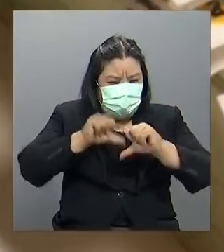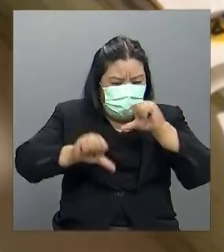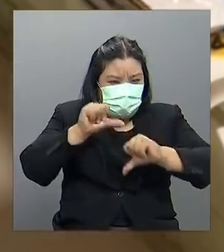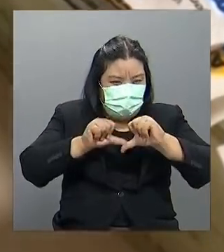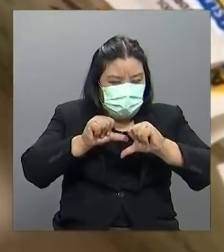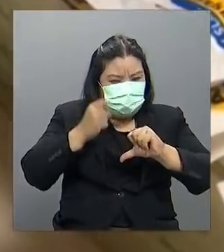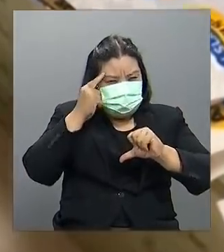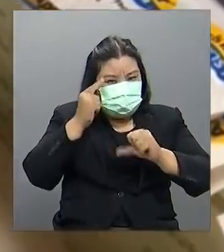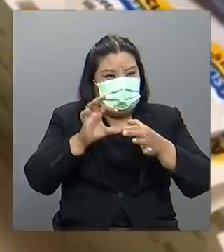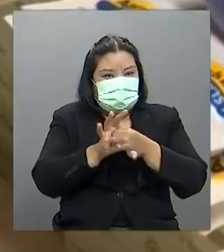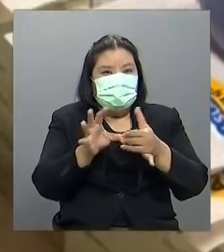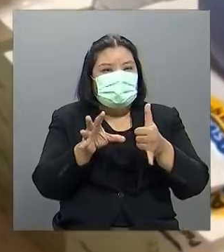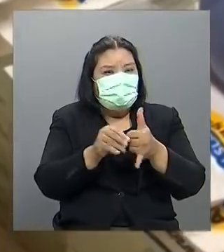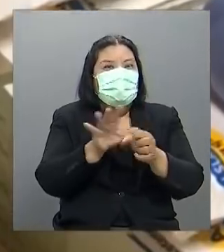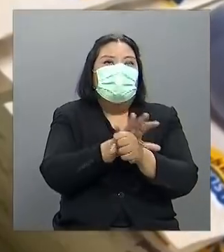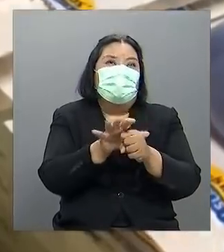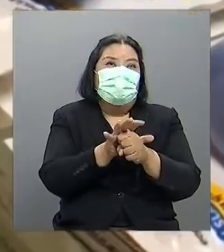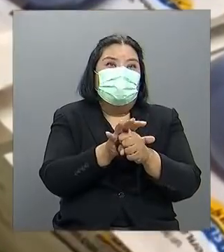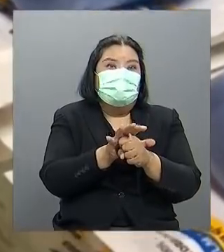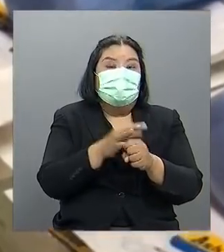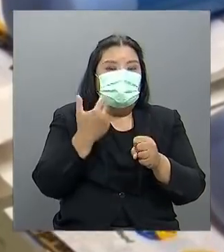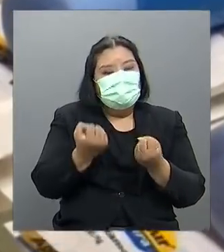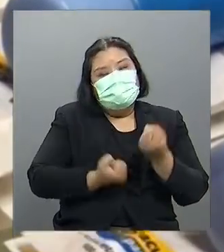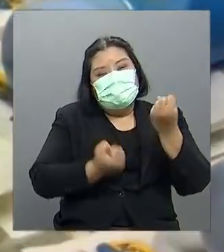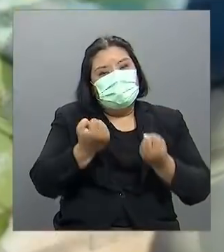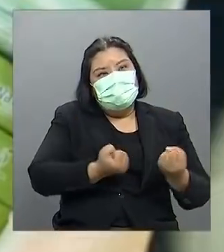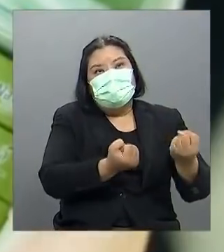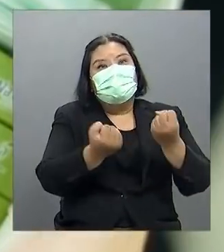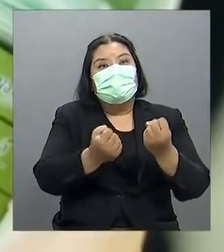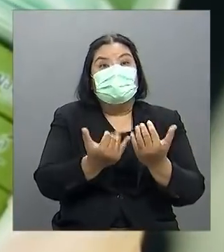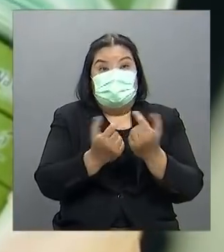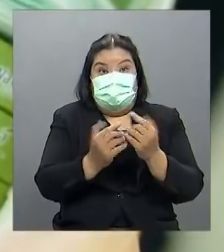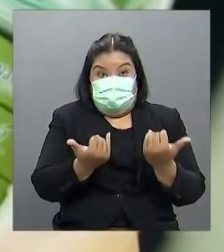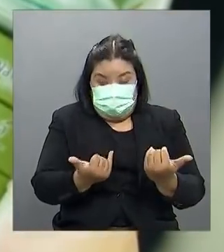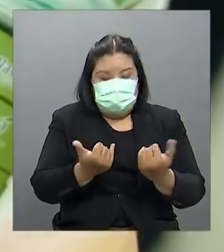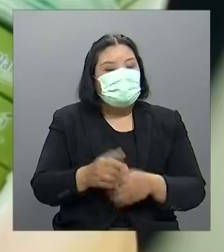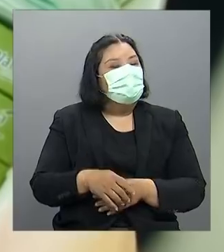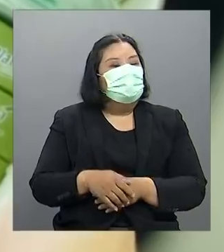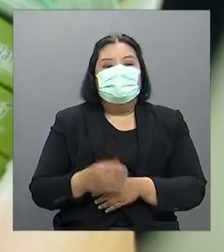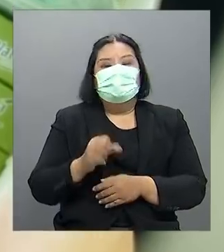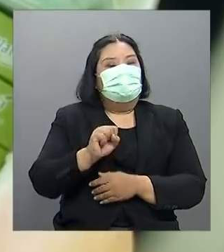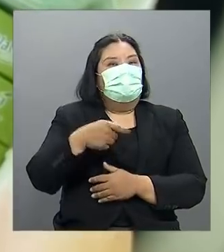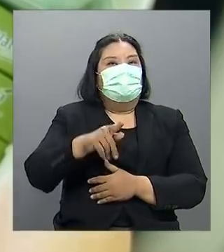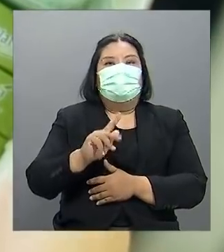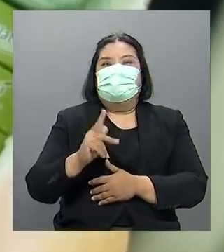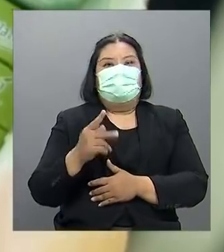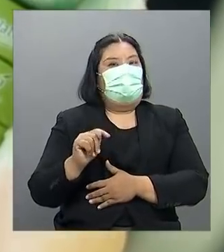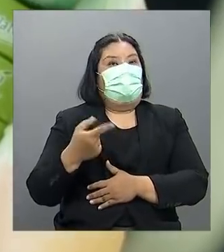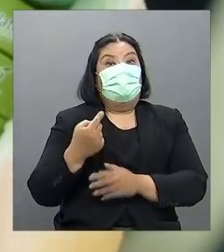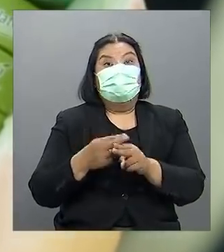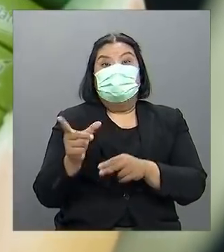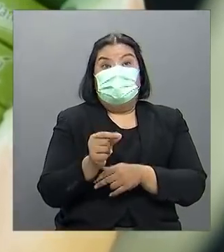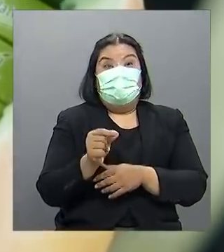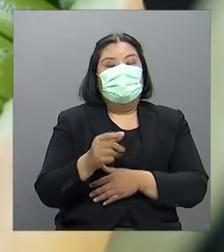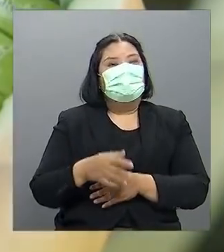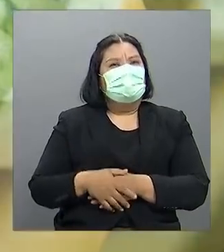ซึ่งหน่วยงานสถาบันป้องกันควบคุมโรคเขตเมืองหรือสปคม.เนี่ยค่ะก็ตรวจแล้วก็มีผล